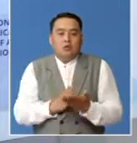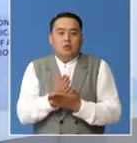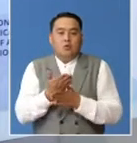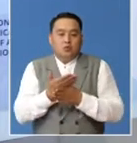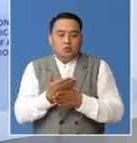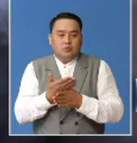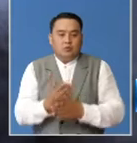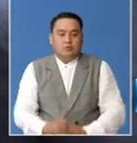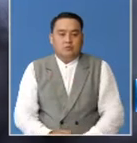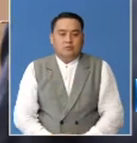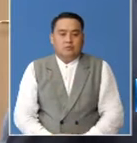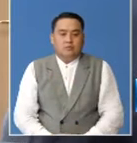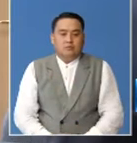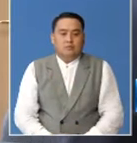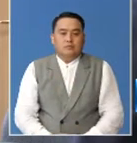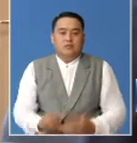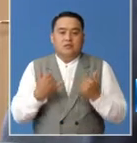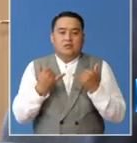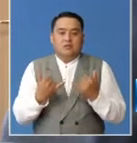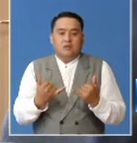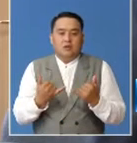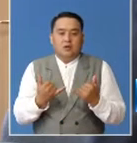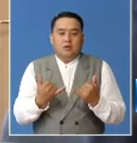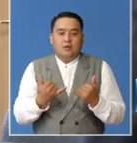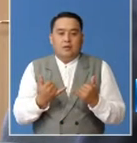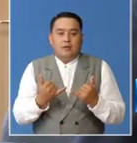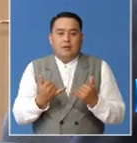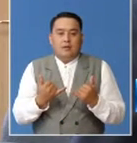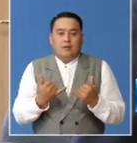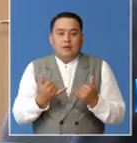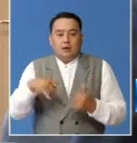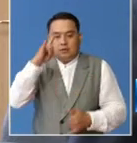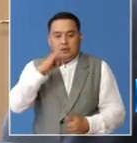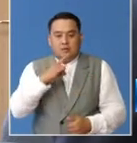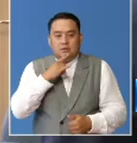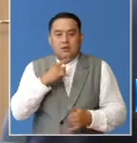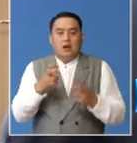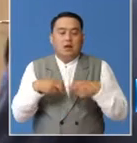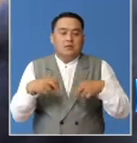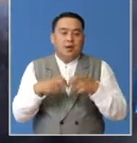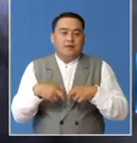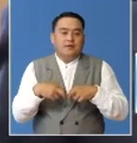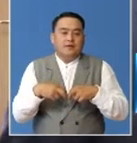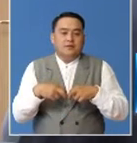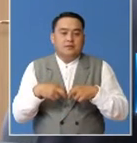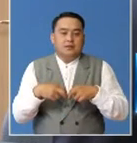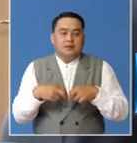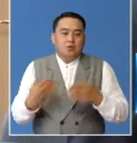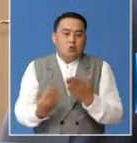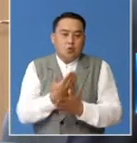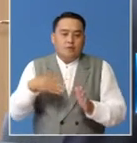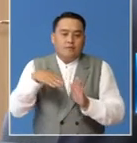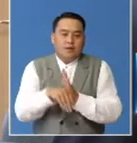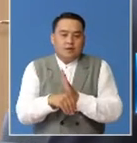помощи. На сегодняшний день в правительстве Республики Казахстан рассматривается ряд вопросов, в том числе по введению